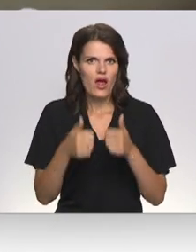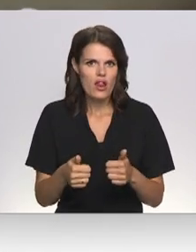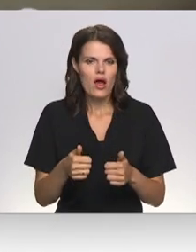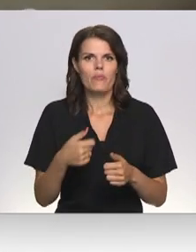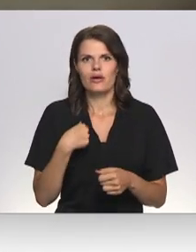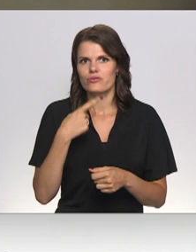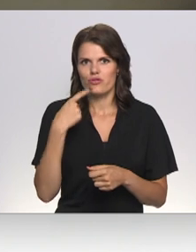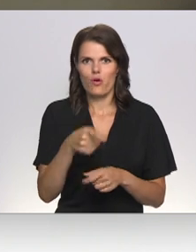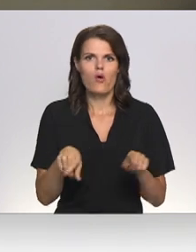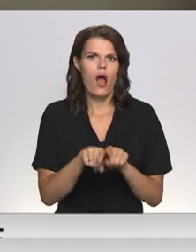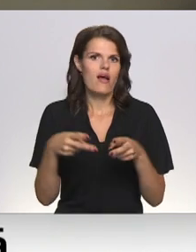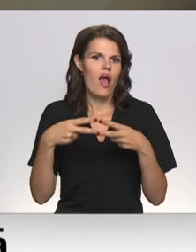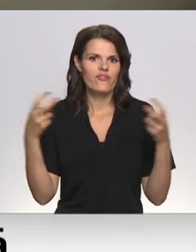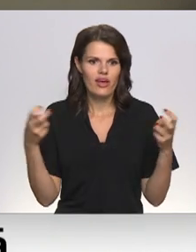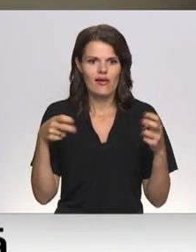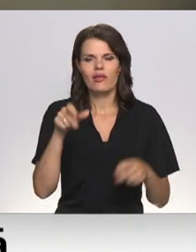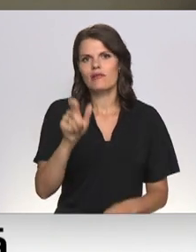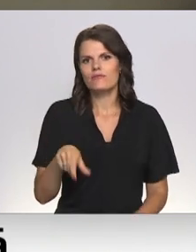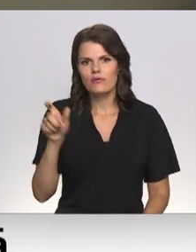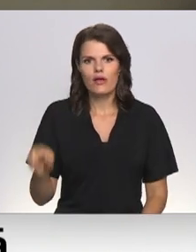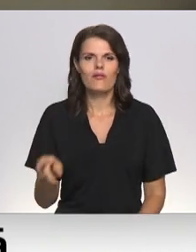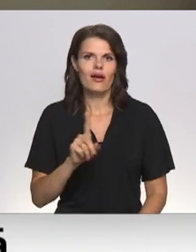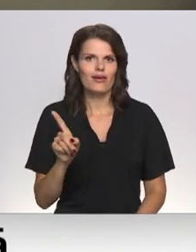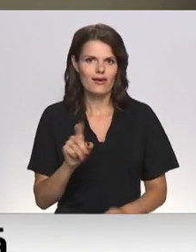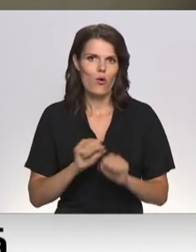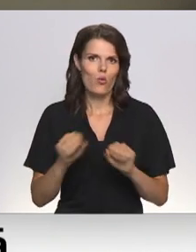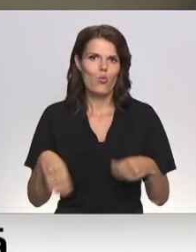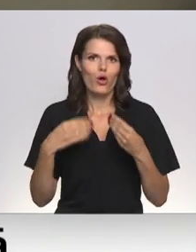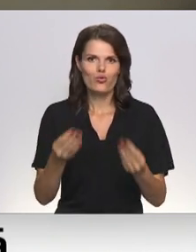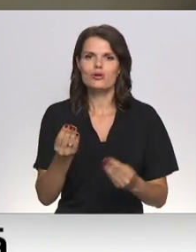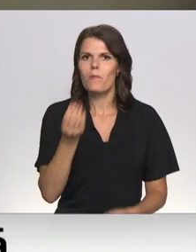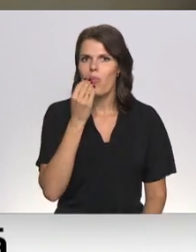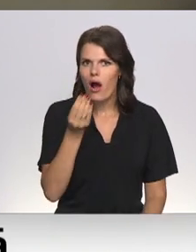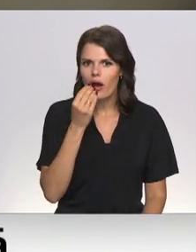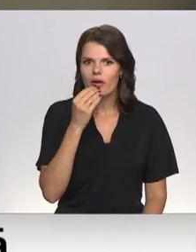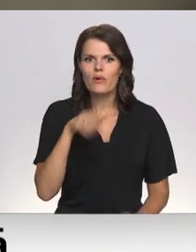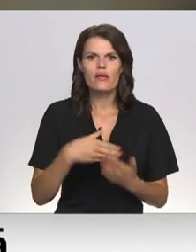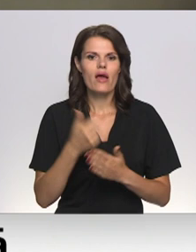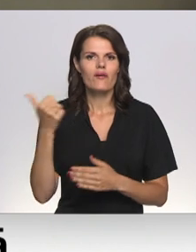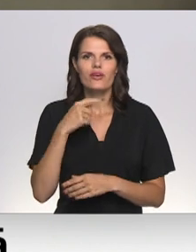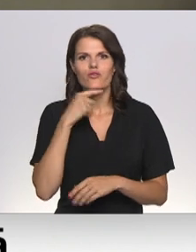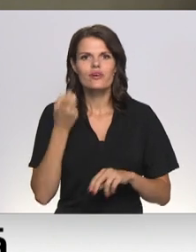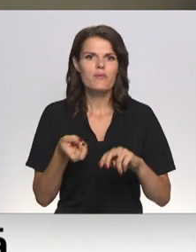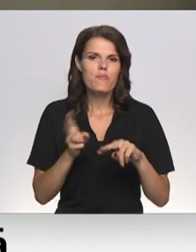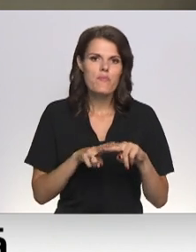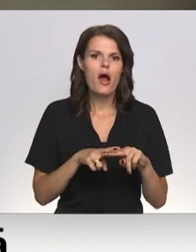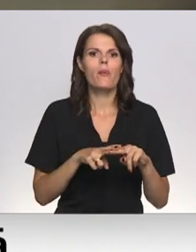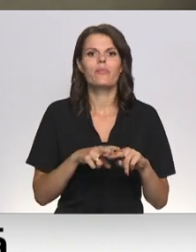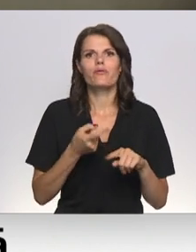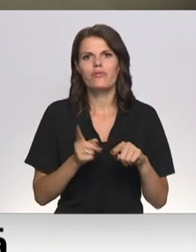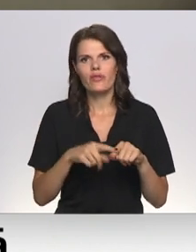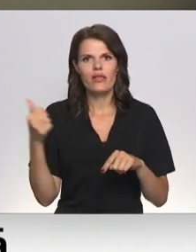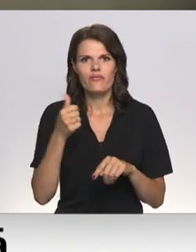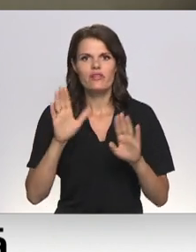ka viesnīca. Ja. Cilvēki ir nodrošināti ar pārtiku. Ja viņi grib papildus, tad viņi var